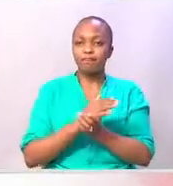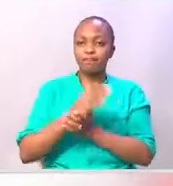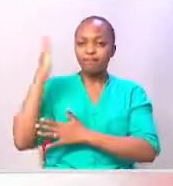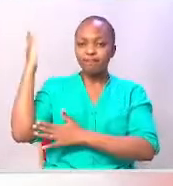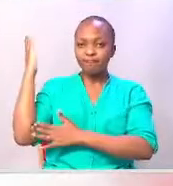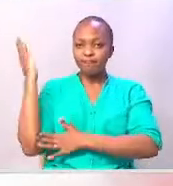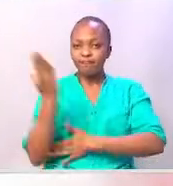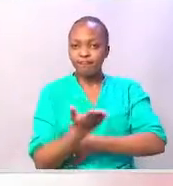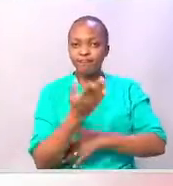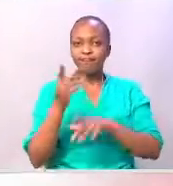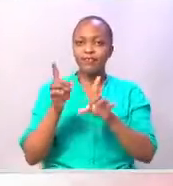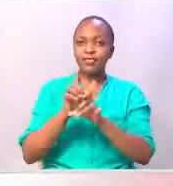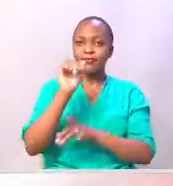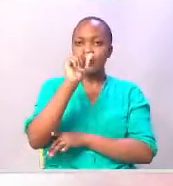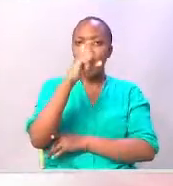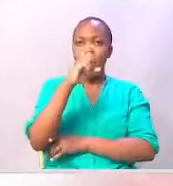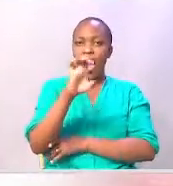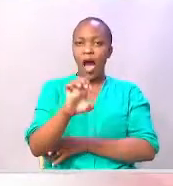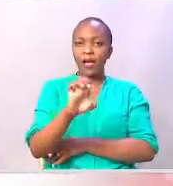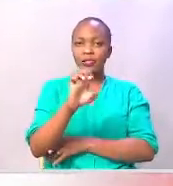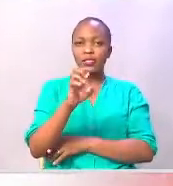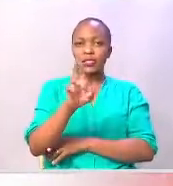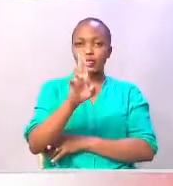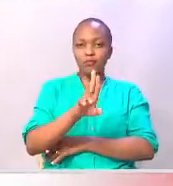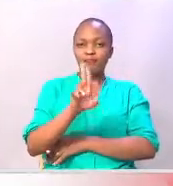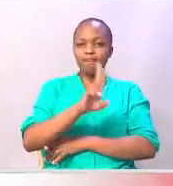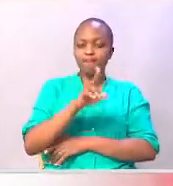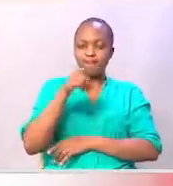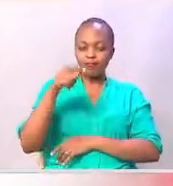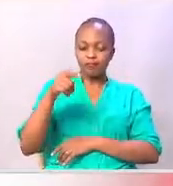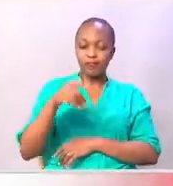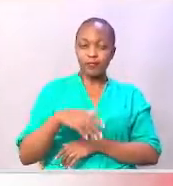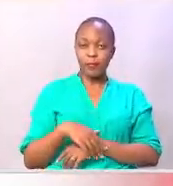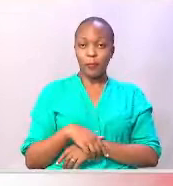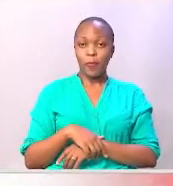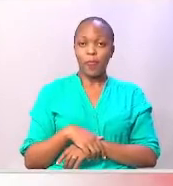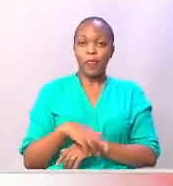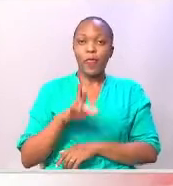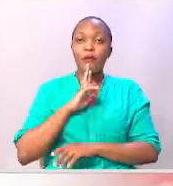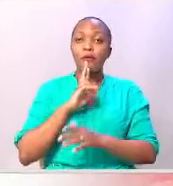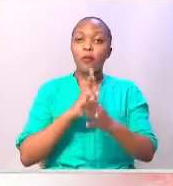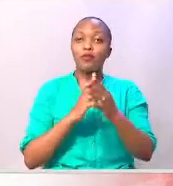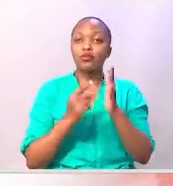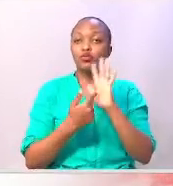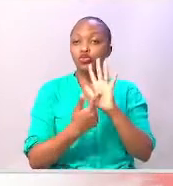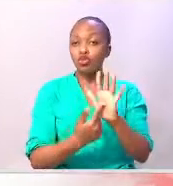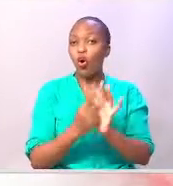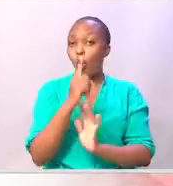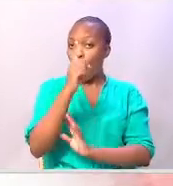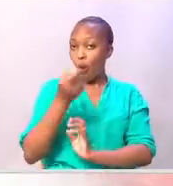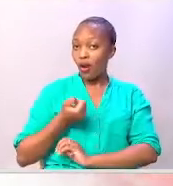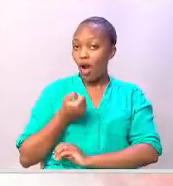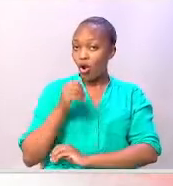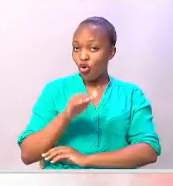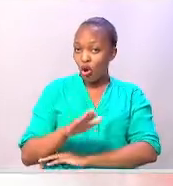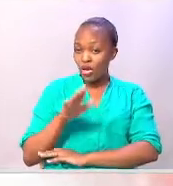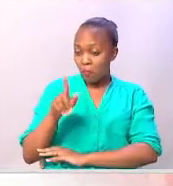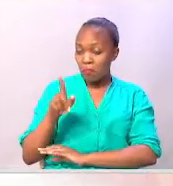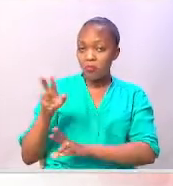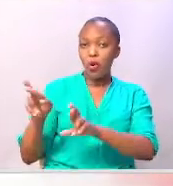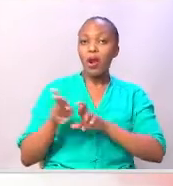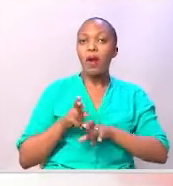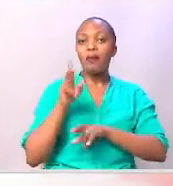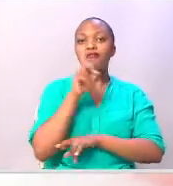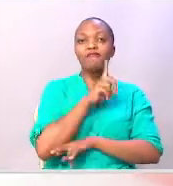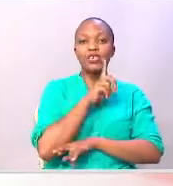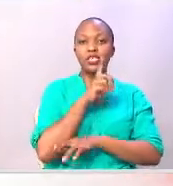been the murder weapons were recovered by detectives at the scene of crime. Reports indicate that one of the daughters had been defiled before the